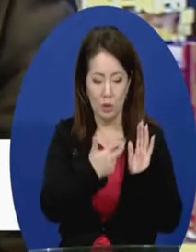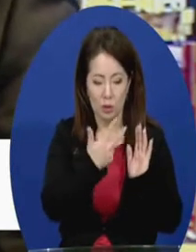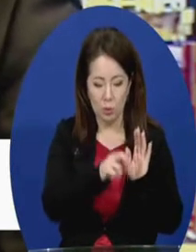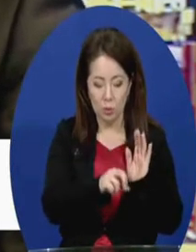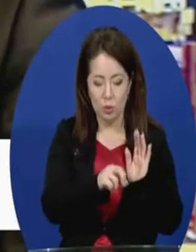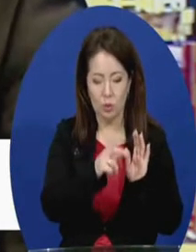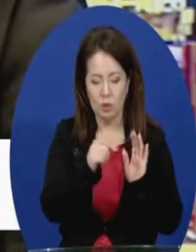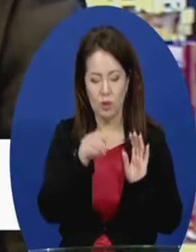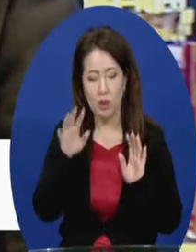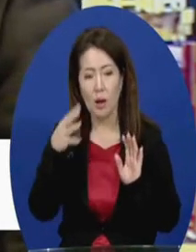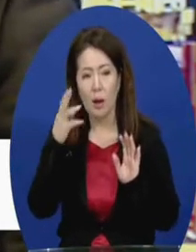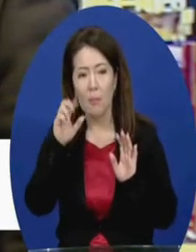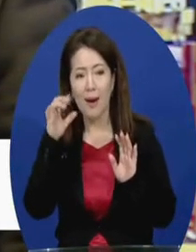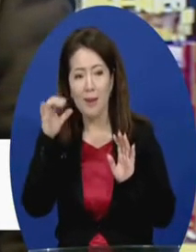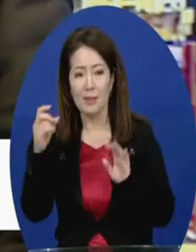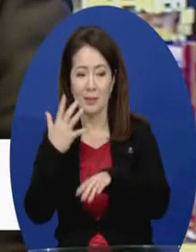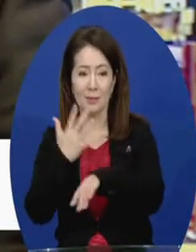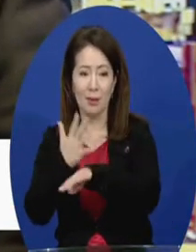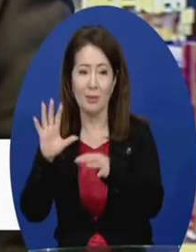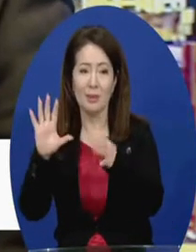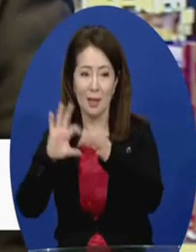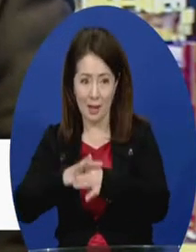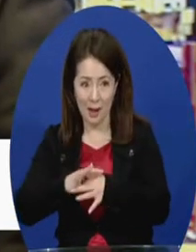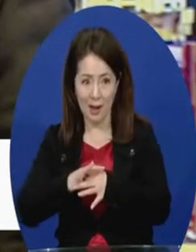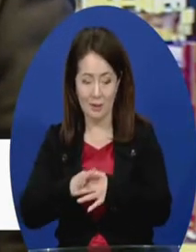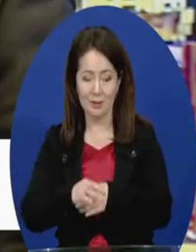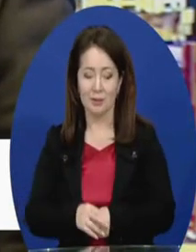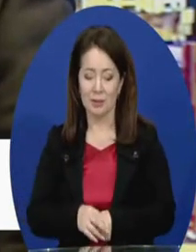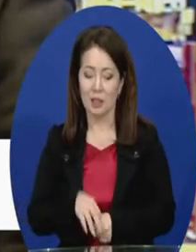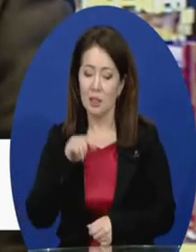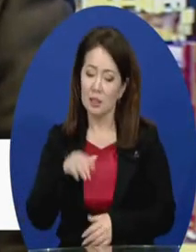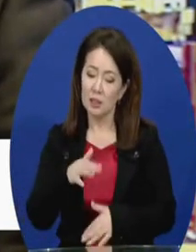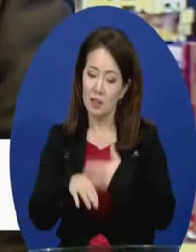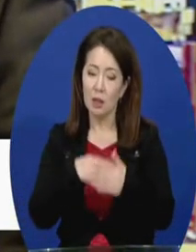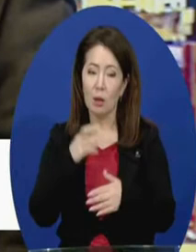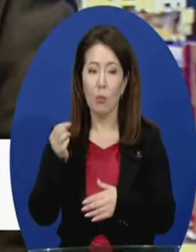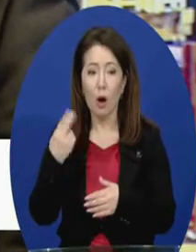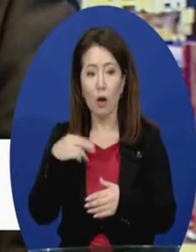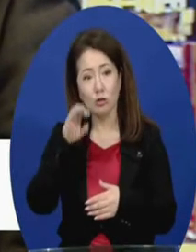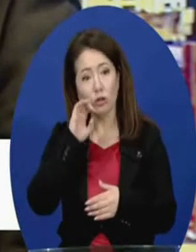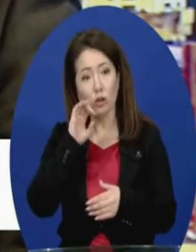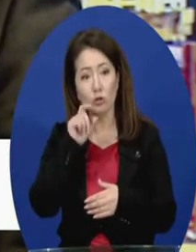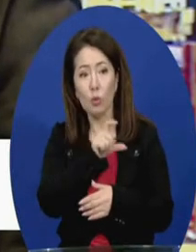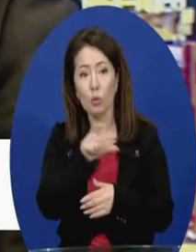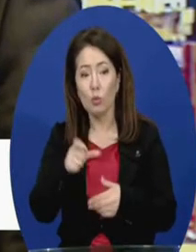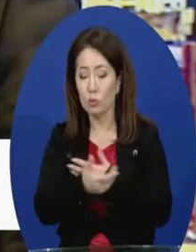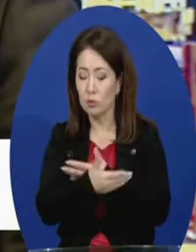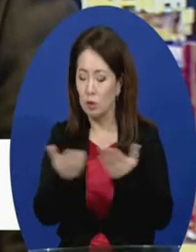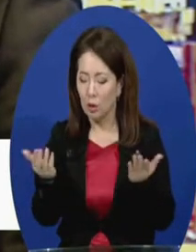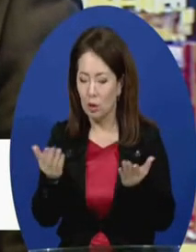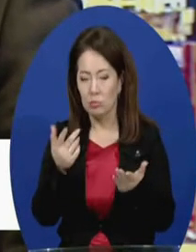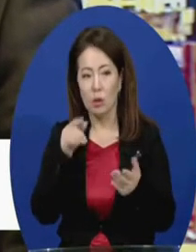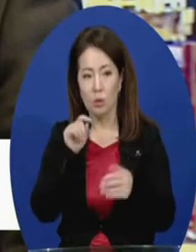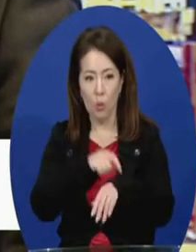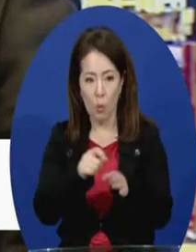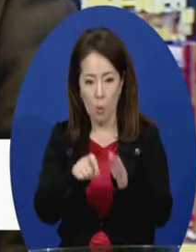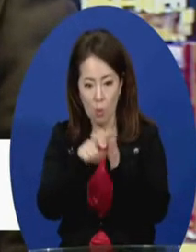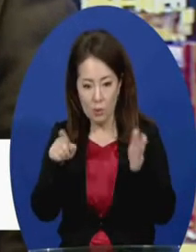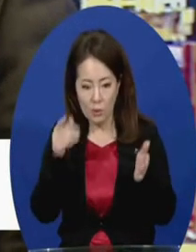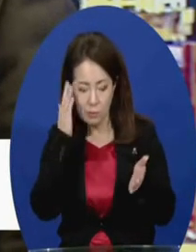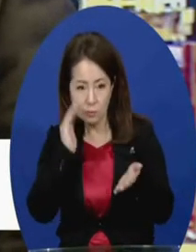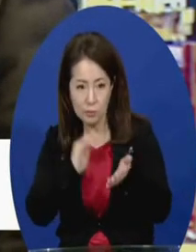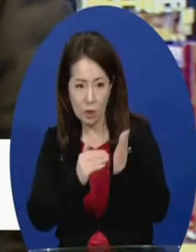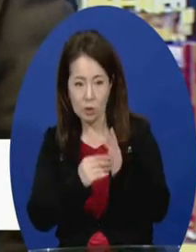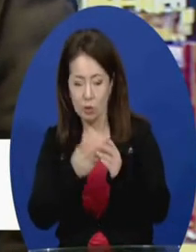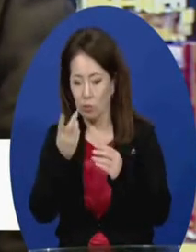2 буюу 5 дахь өдрийн 17 цагаас хаагтахаар байж байгаа. Тийм учраас бондыг сонирхож байгаа иргэн байх юм бол бас энэ хугацаагаа